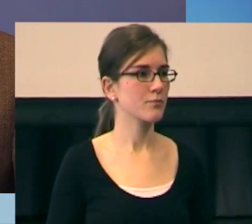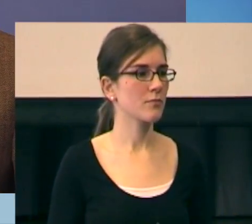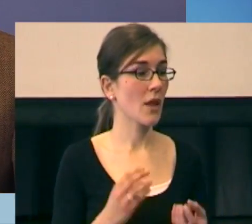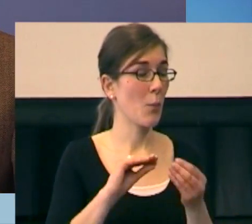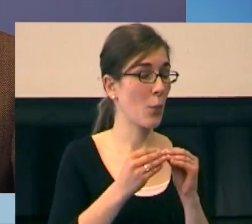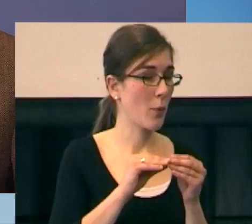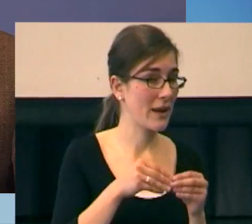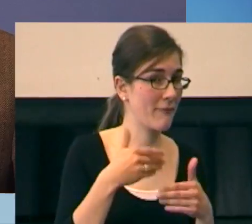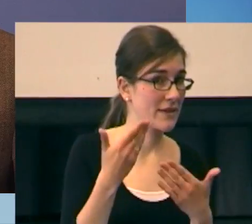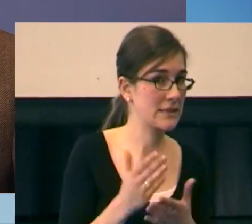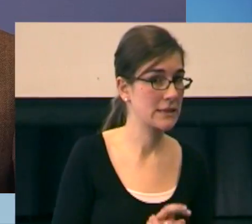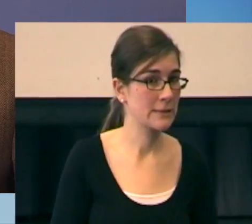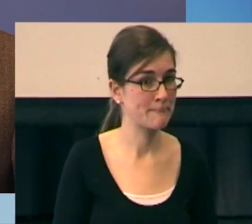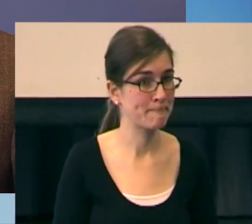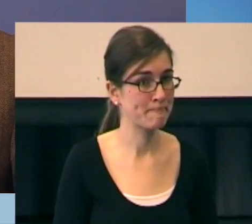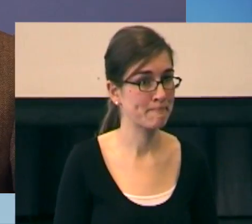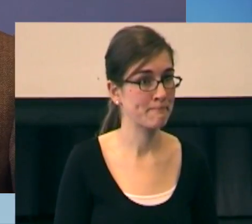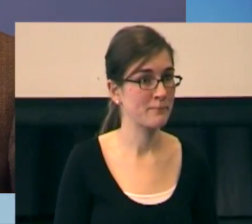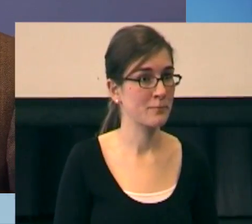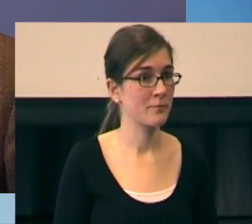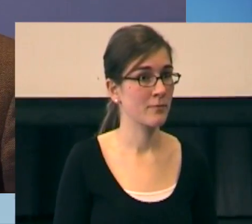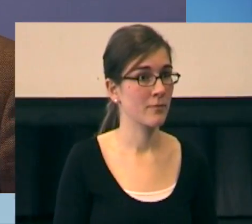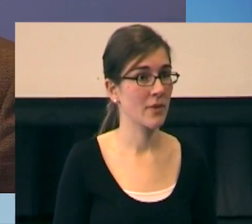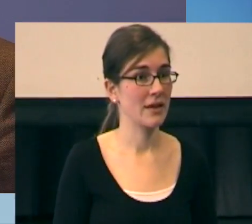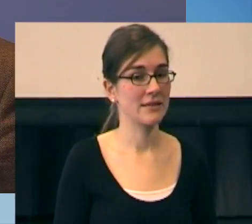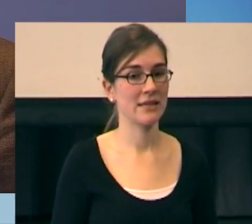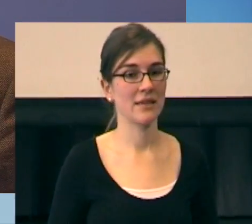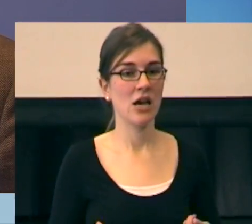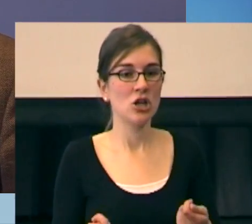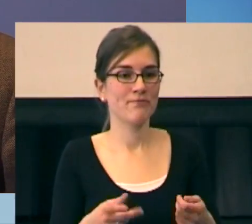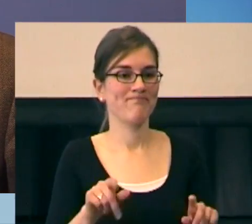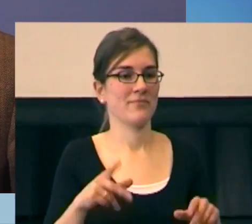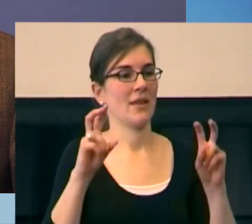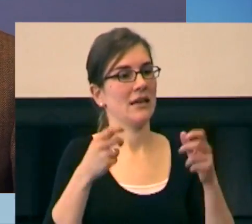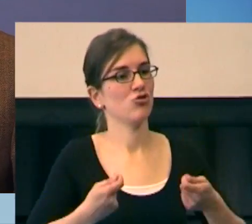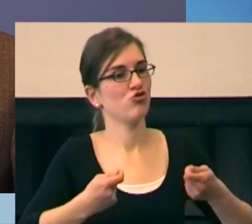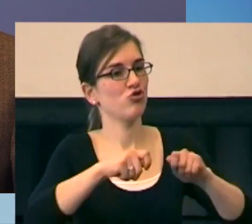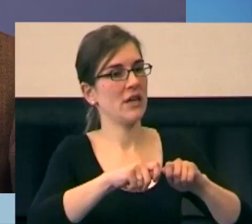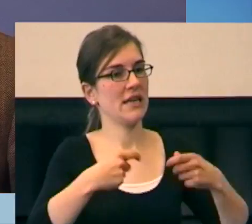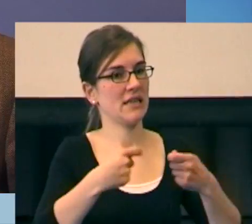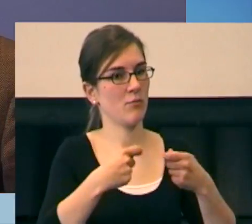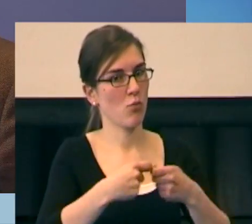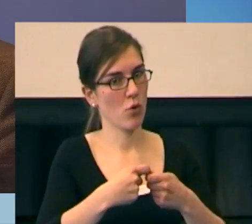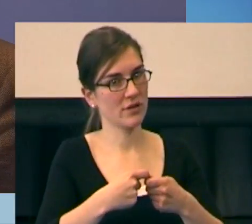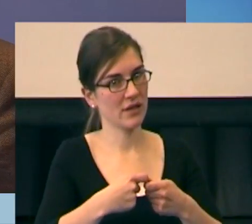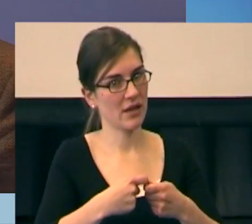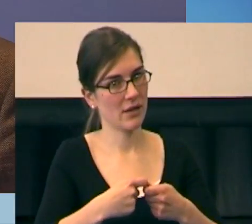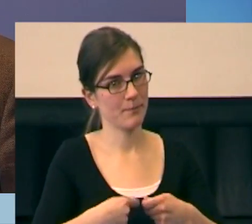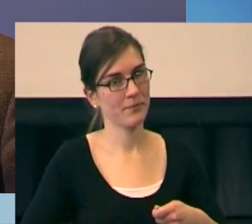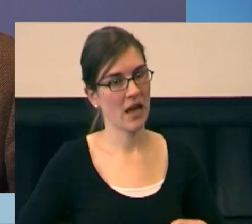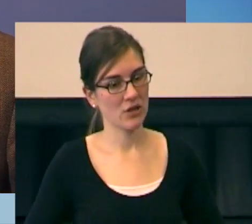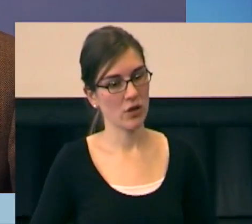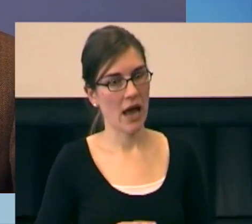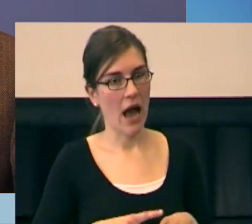ist das Problem, dass sie den Schließmuskelapparat und den Verschlussmechanismus der